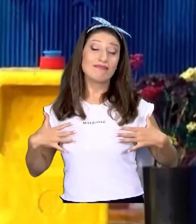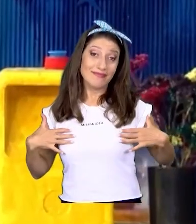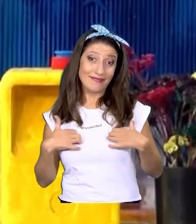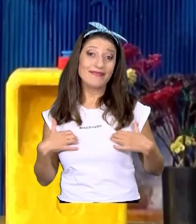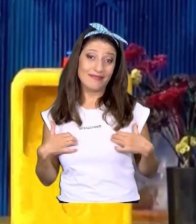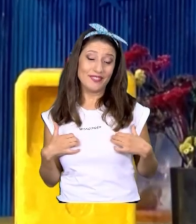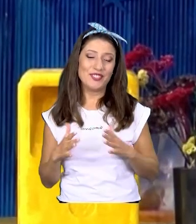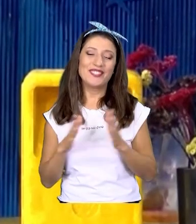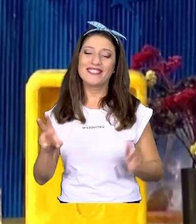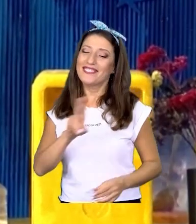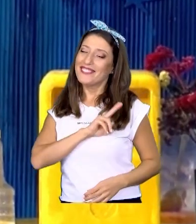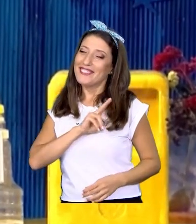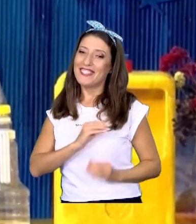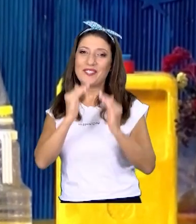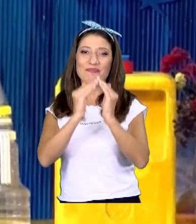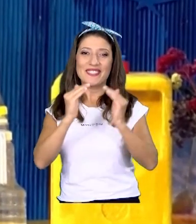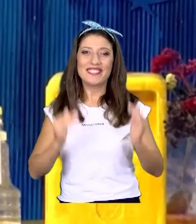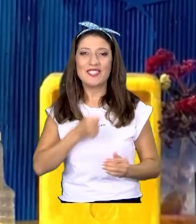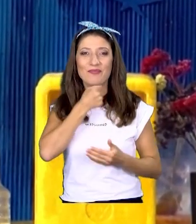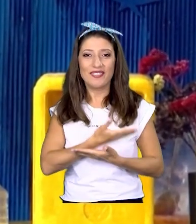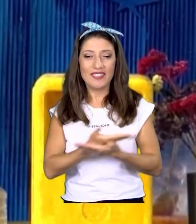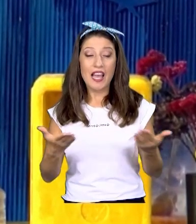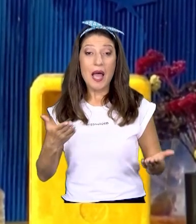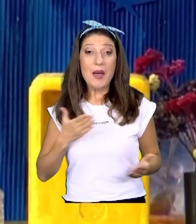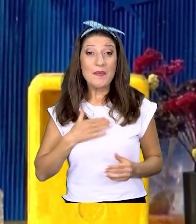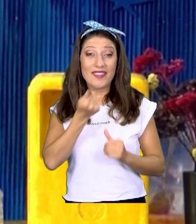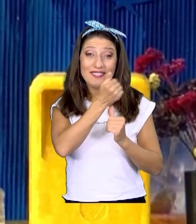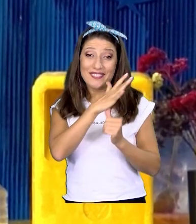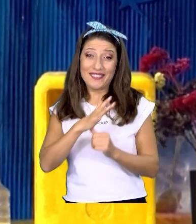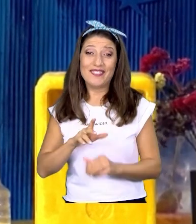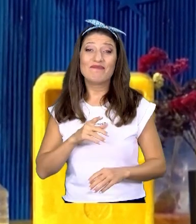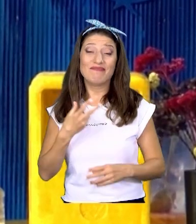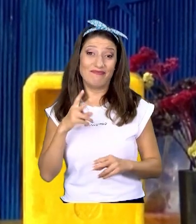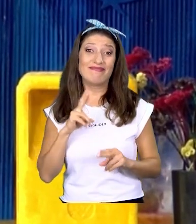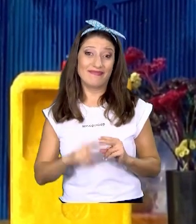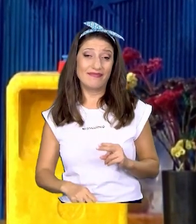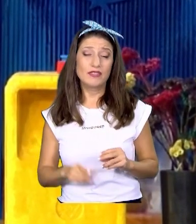Որքան էլ ցավալի է, շատ սիրելի պստիկներ մեջքներ, մեր ծրագիրը մոտենում